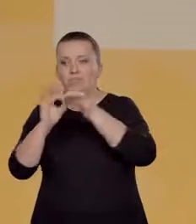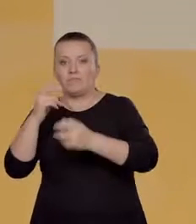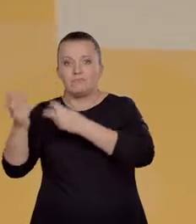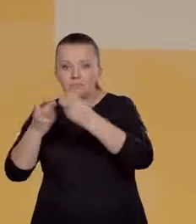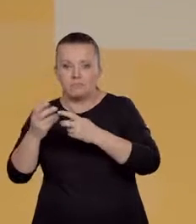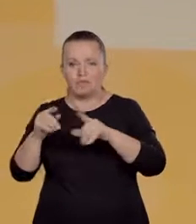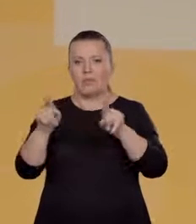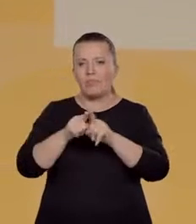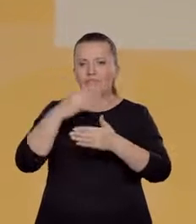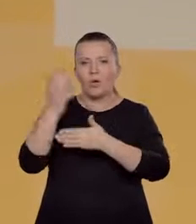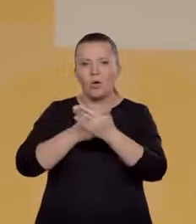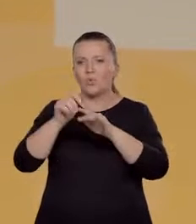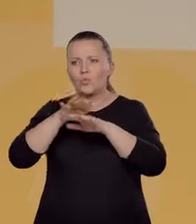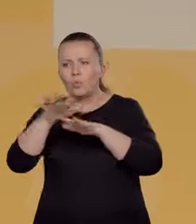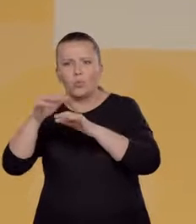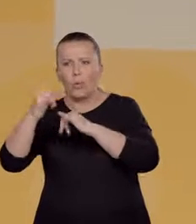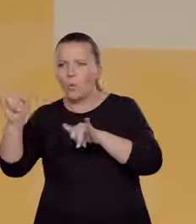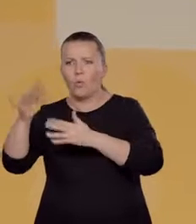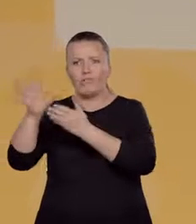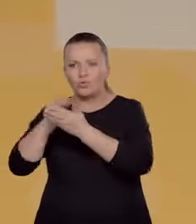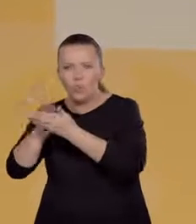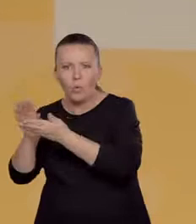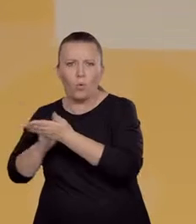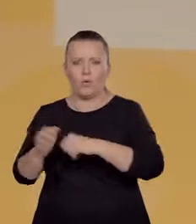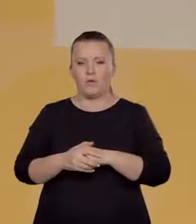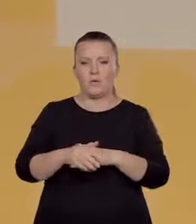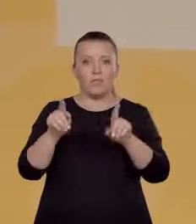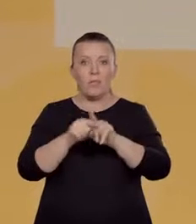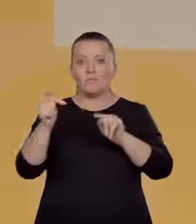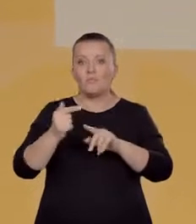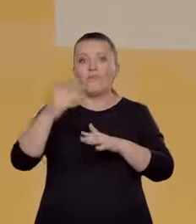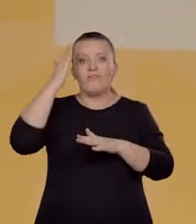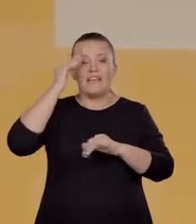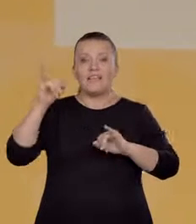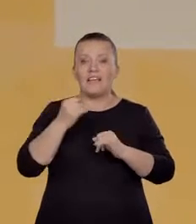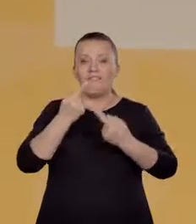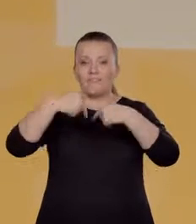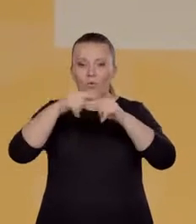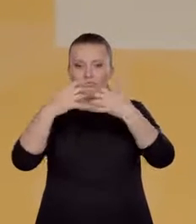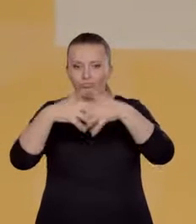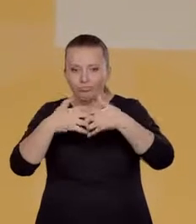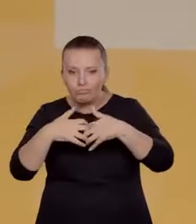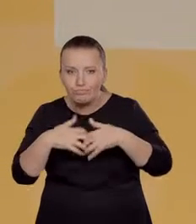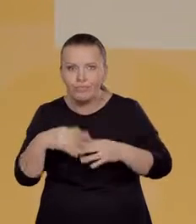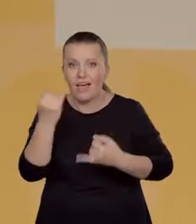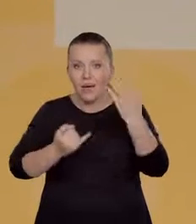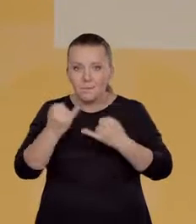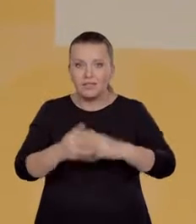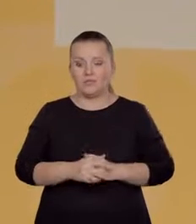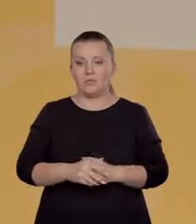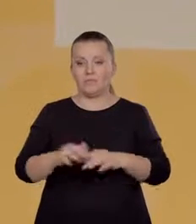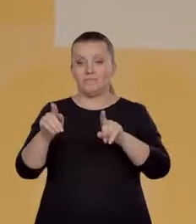i do umiejętności ich przekształcania, a także do wykonania obliczeń chemicznych i podania wyniku z